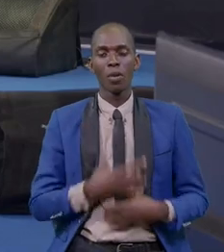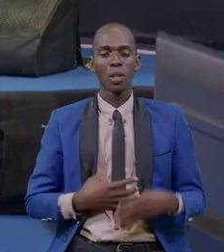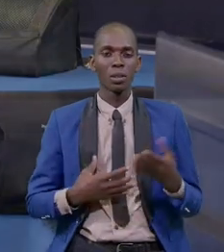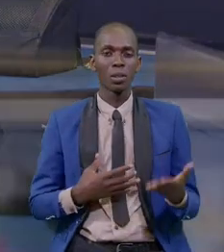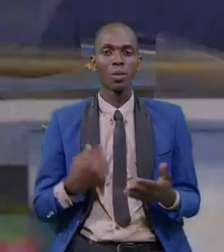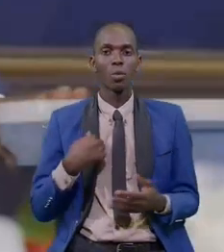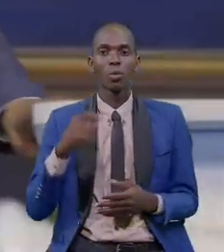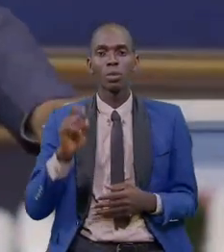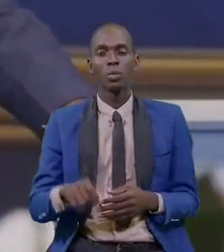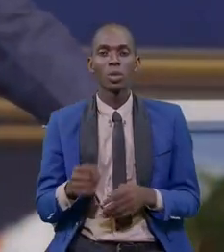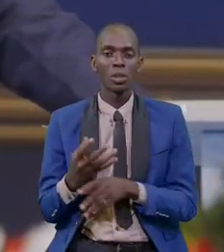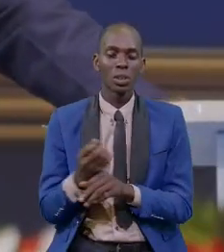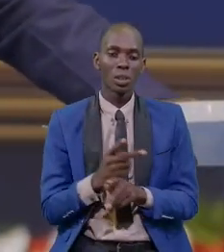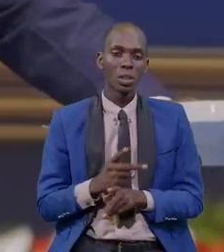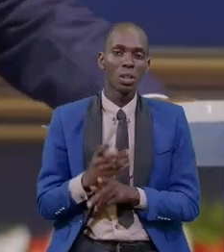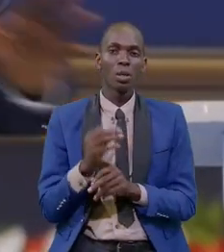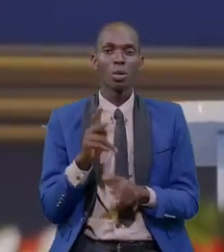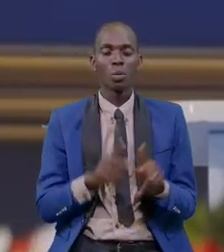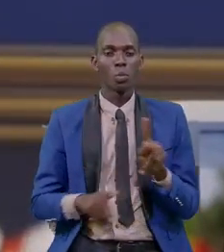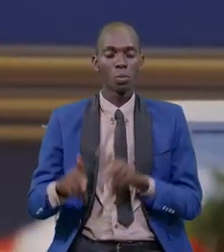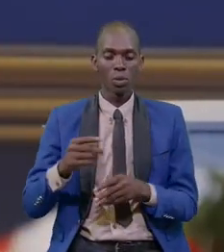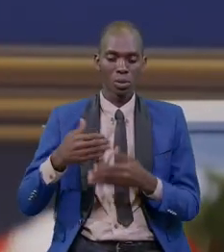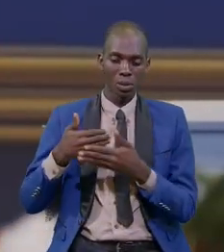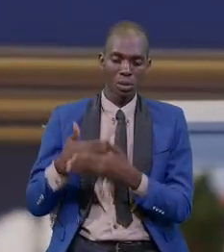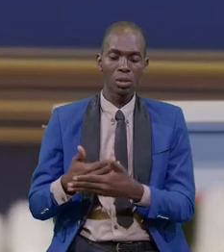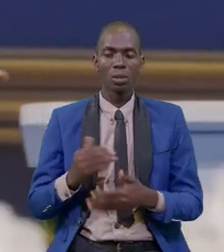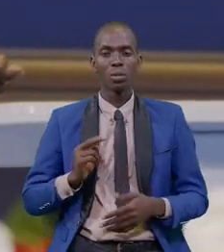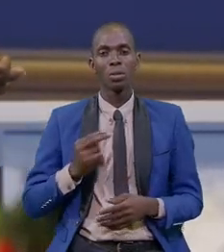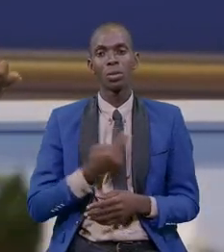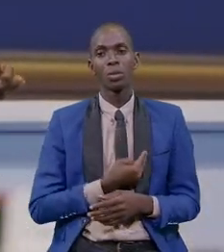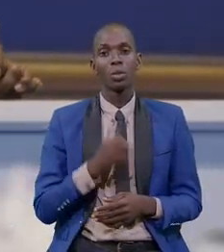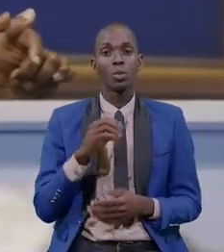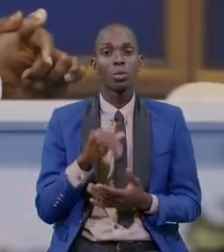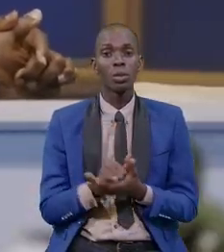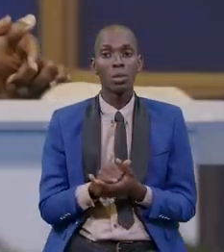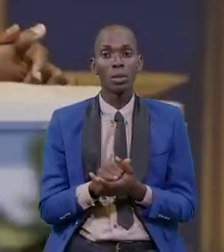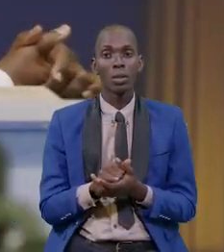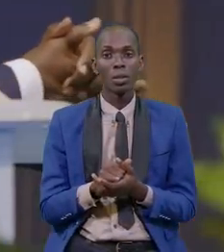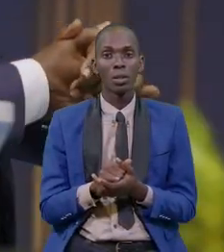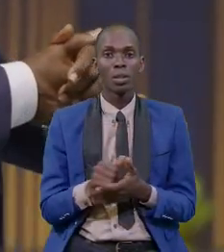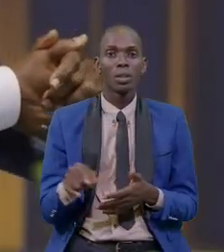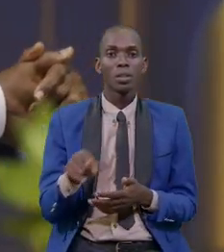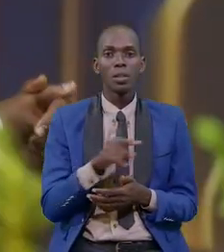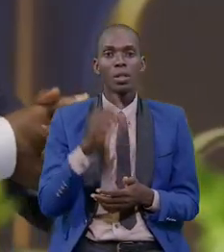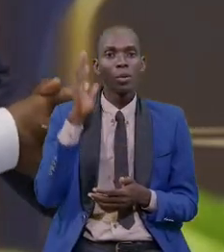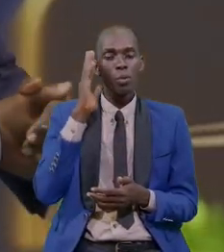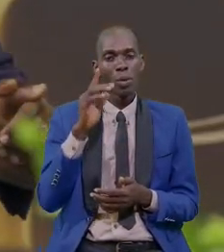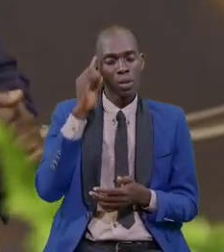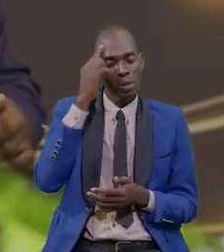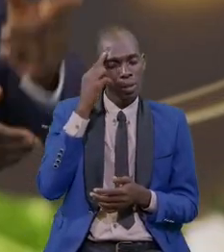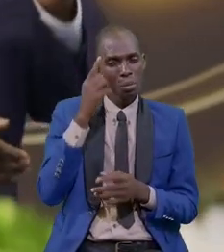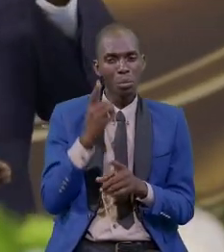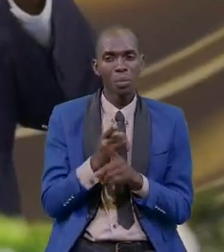nous devons prendre soin des gens autour de nous afin que ils soient en mesure de penser